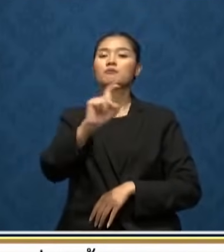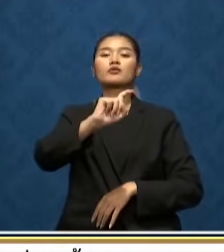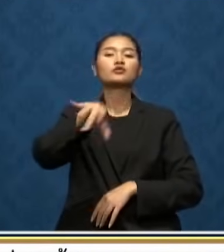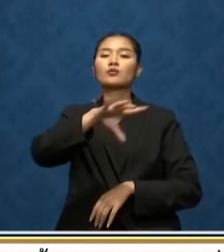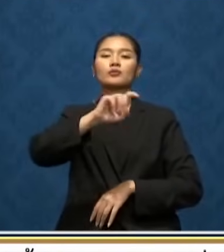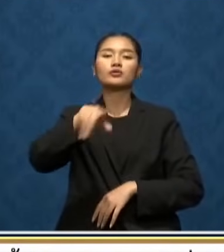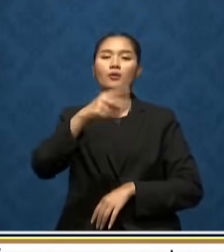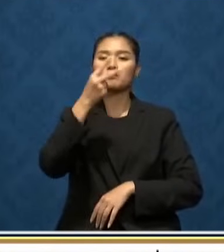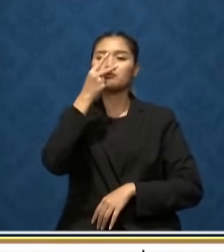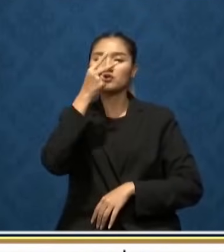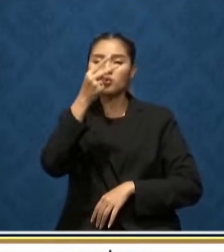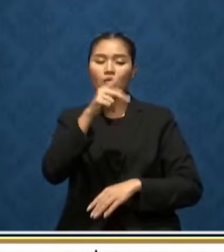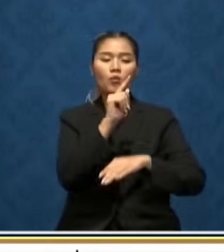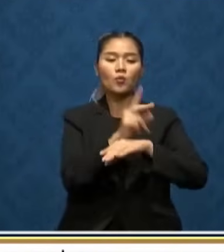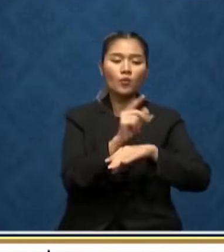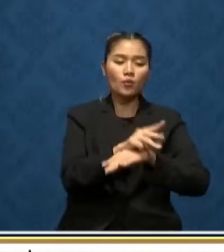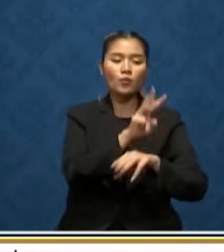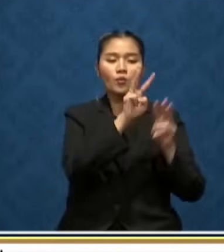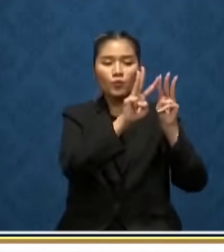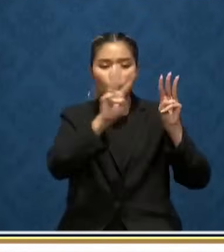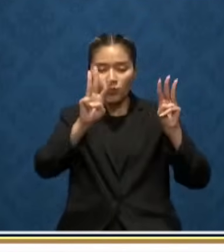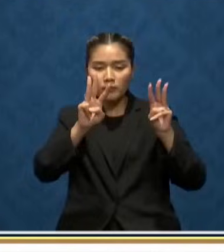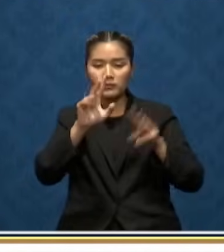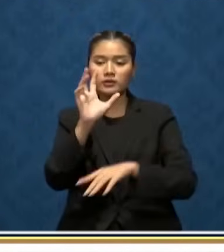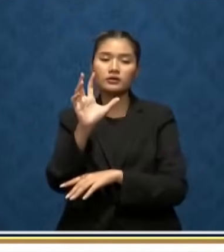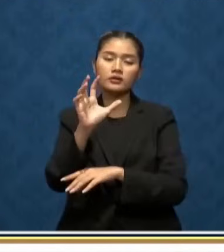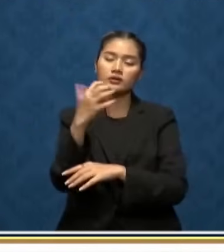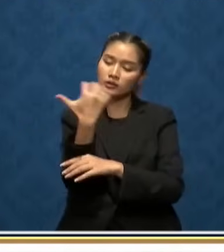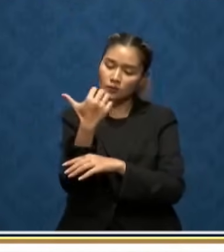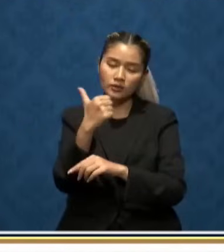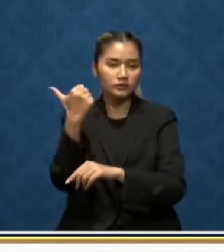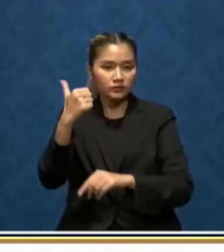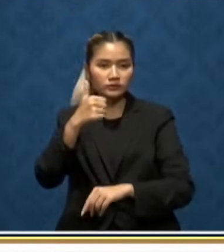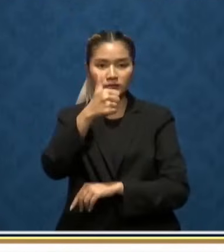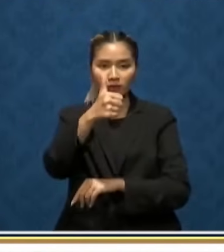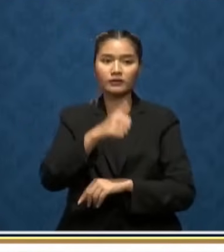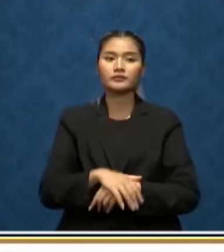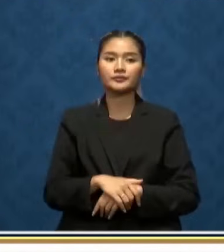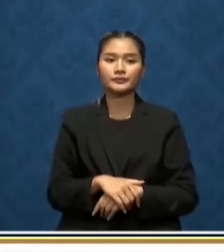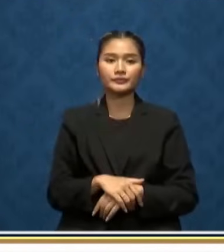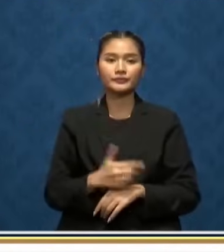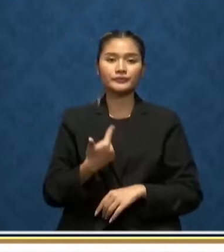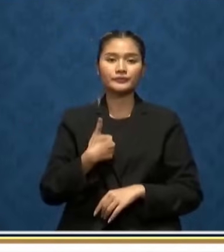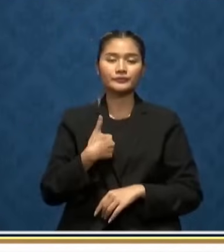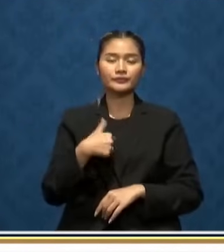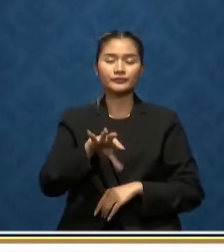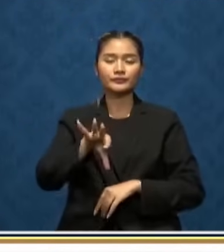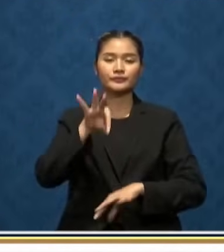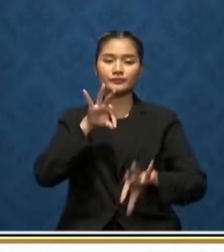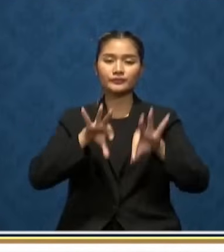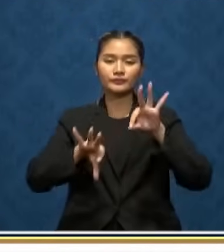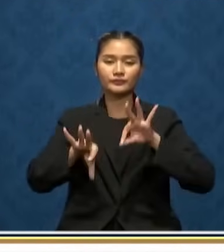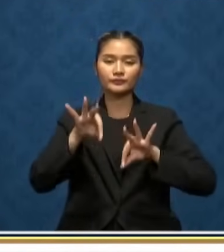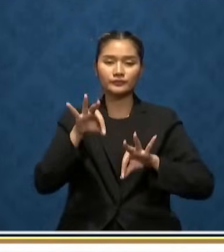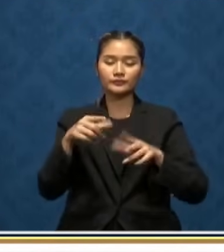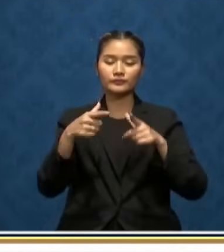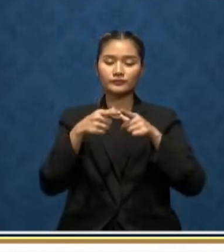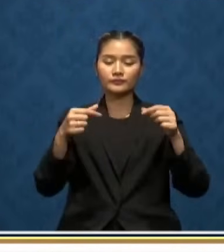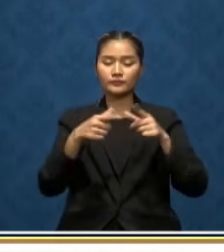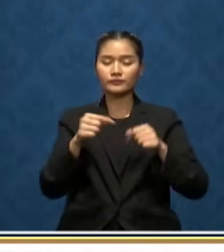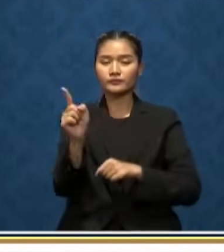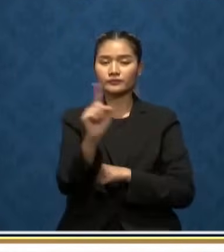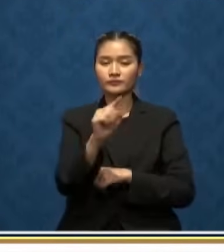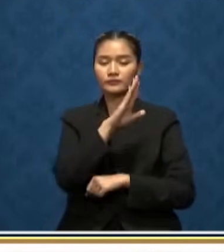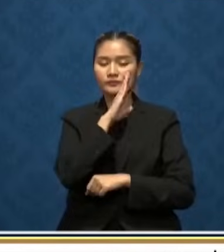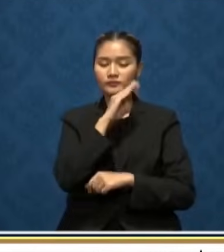าก็จะใส่ชูรสเต็มไปหมดอยู่แล้วเพราะฉะนั้นเราต้องเลือกทาร์เก็ตกรุ๊ปว่าไทย